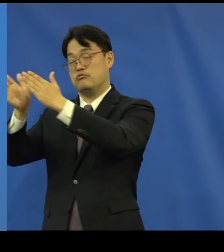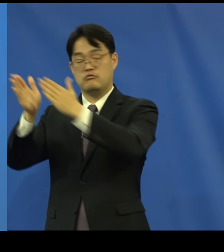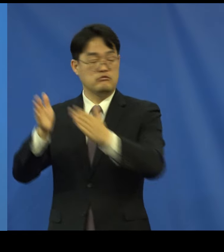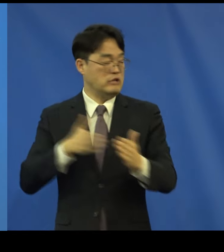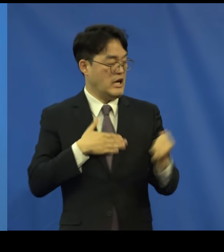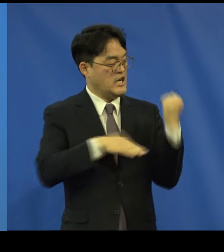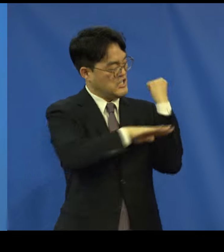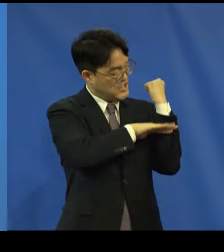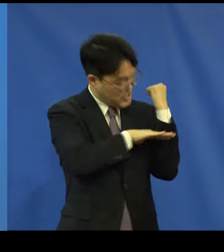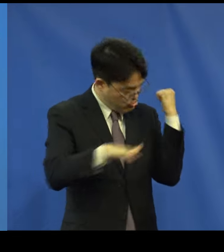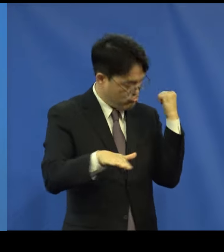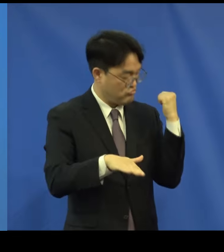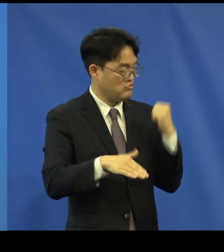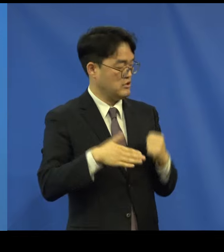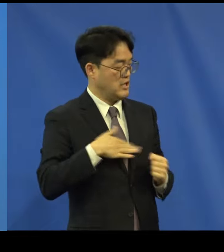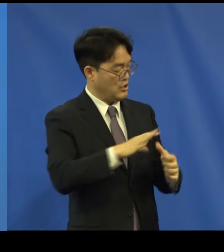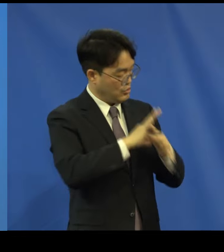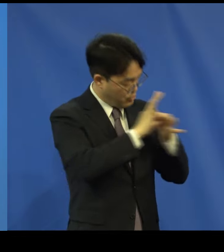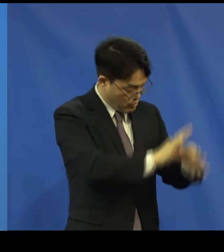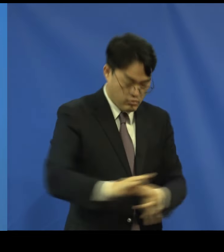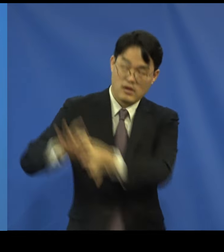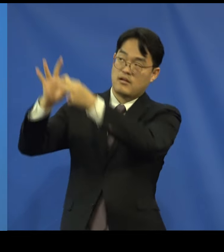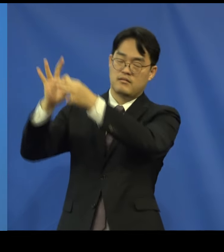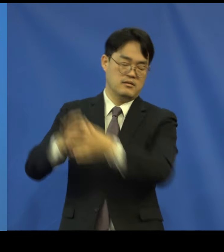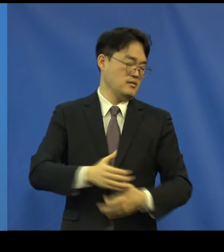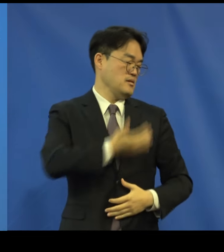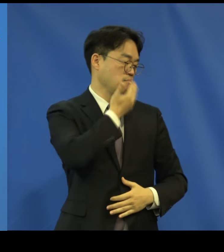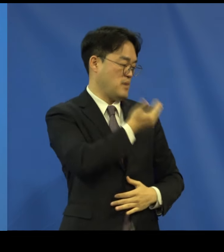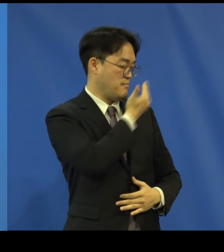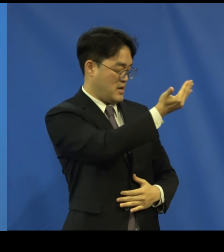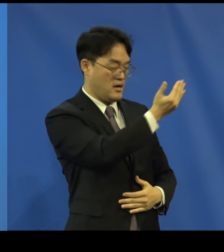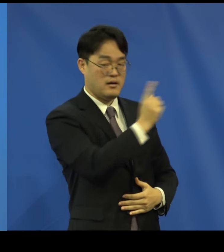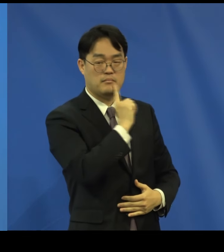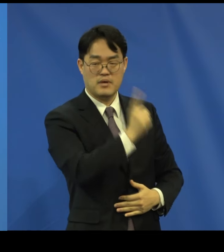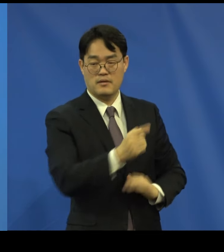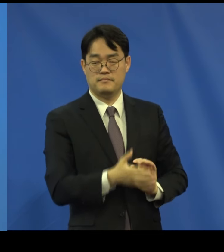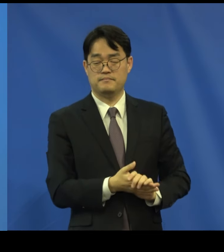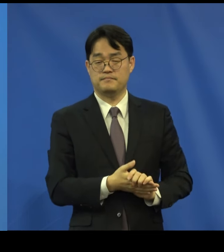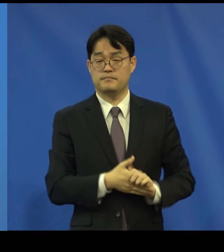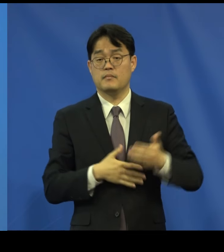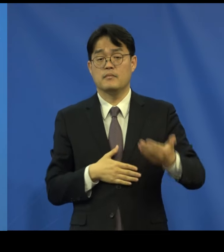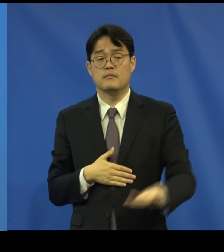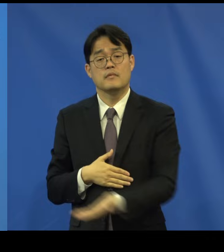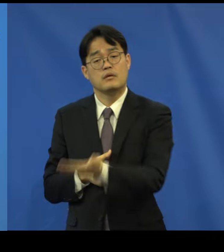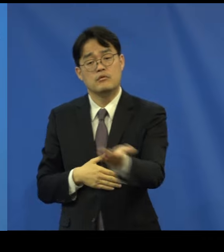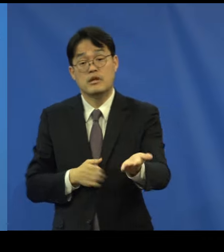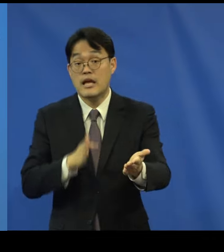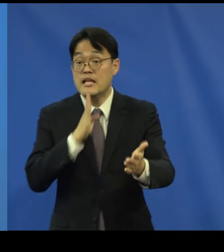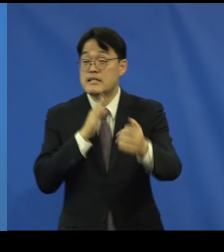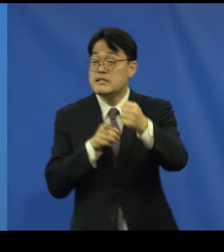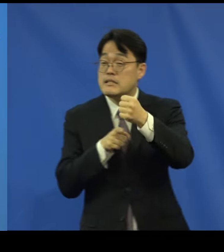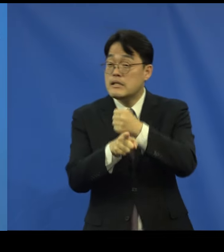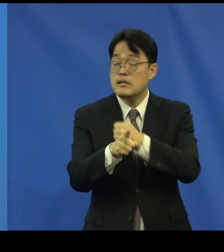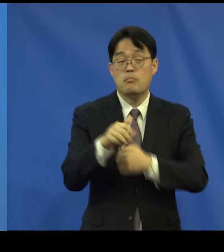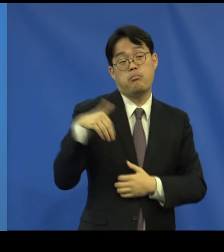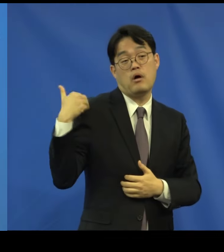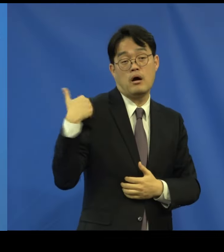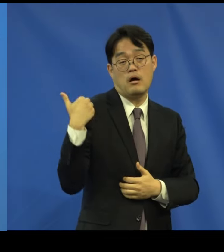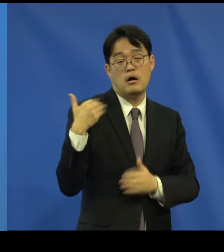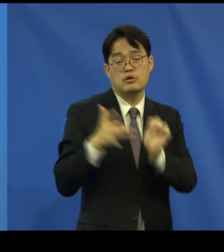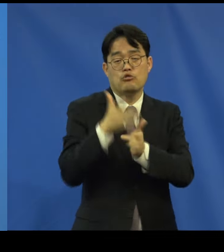여러분, 진리가 없다면 우리는 어떤 지식을 가져도 무지의 상태에 있는 겁니다. 그리고